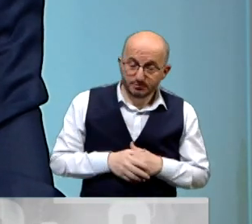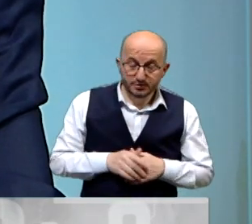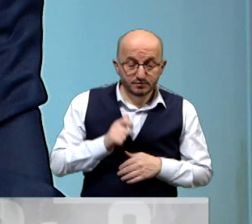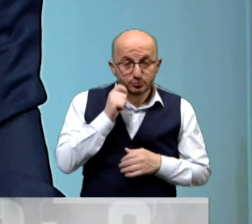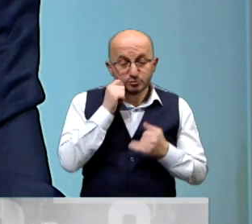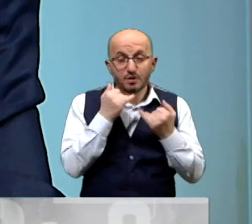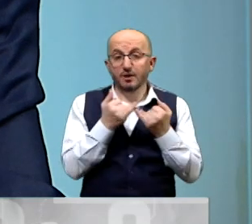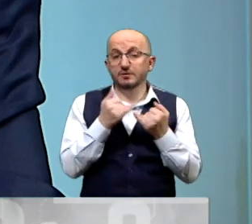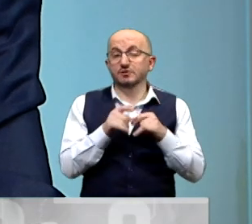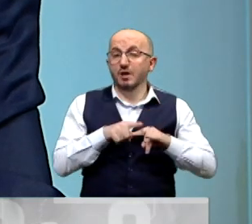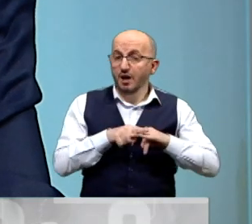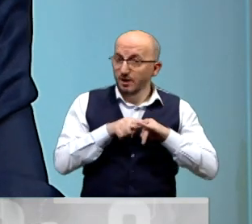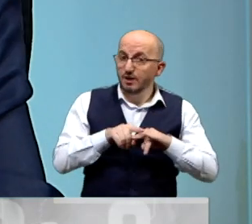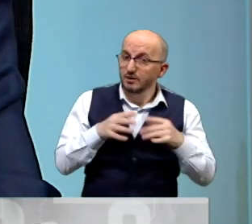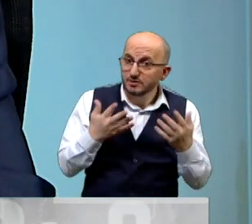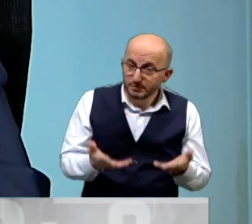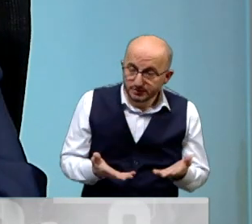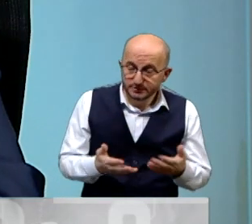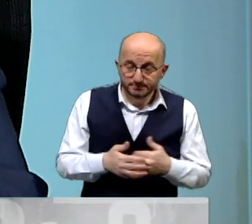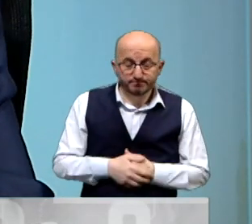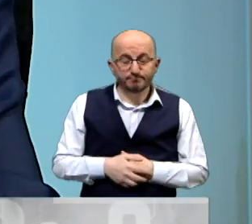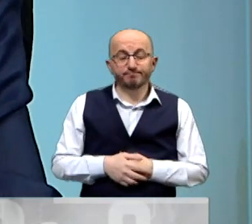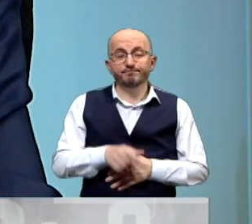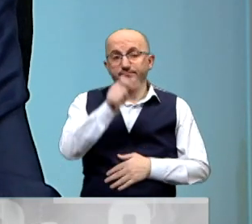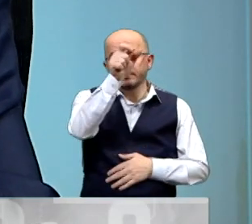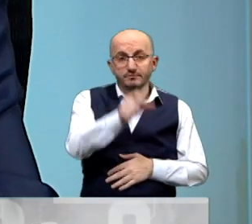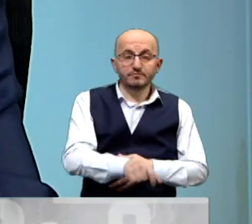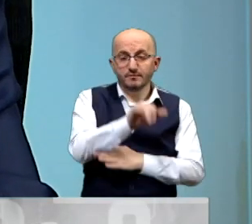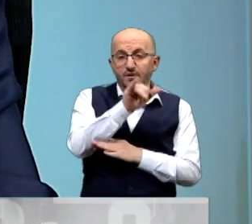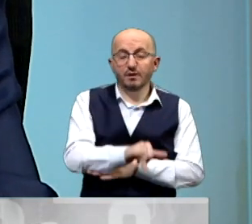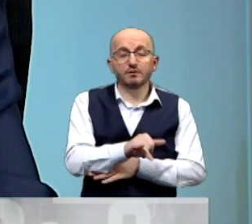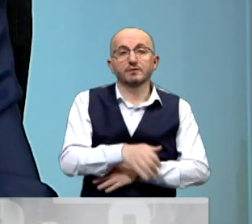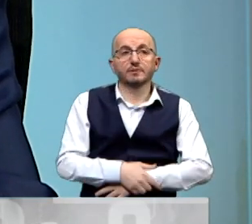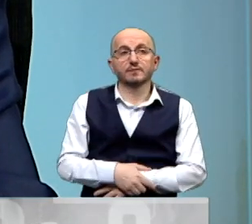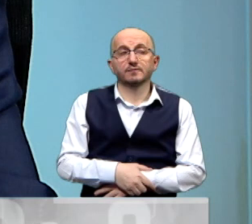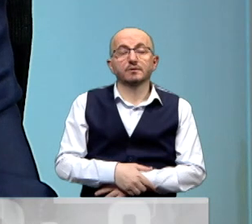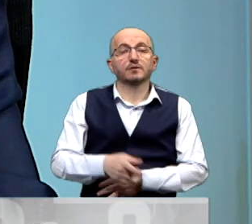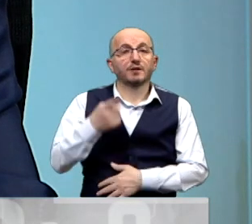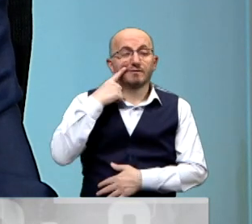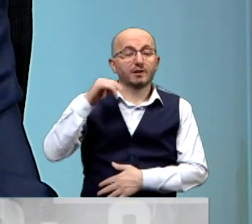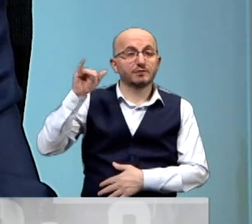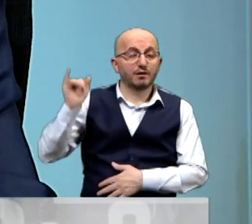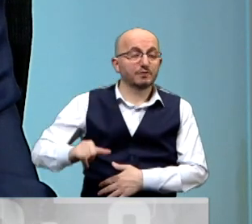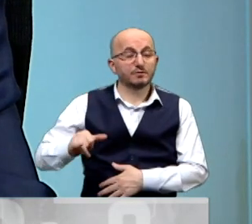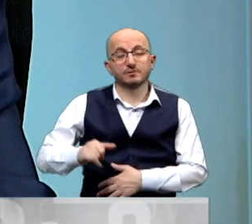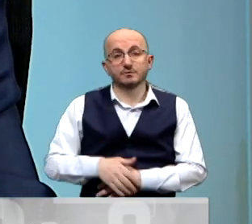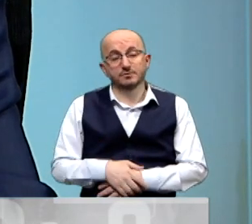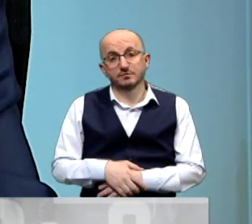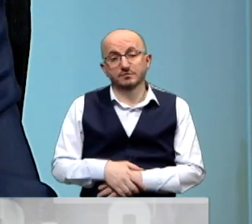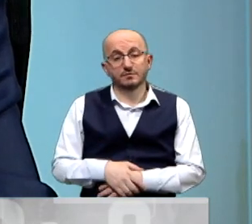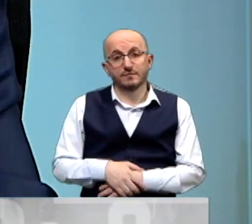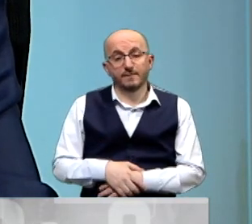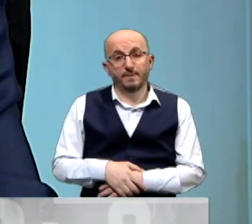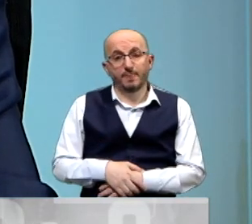kardeşimiz helalleşebiliriz şimdi bu kul hakkı kamu Hakkı kul hakkı kul hakkını